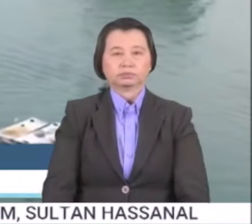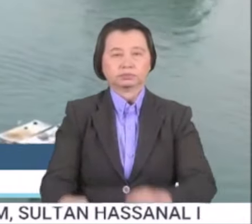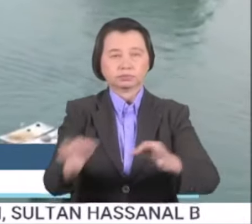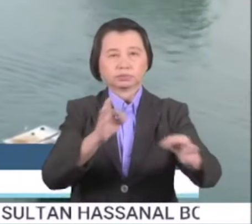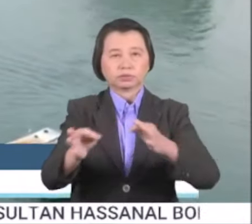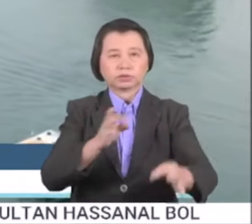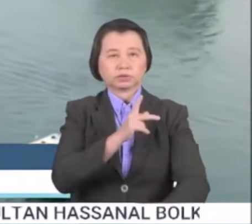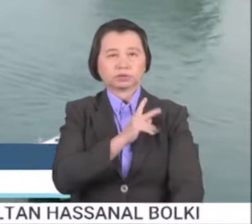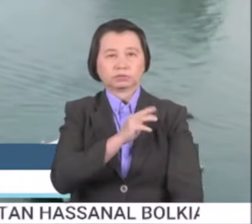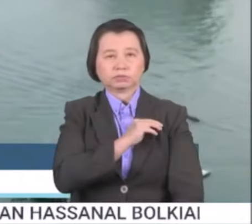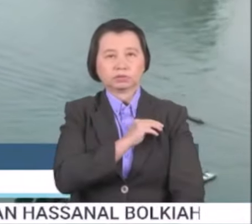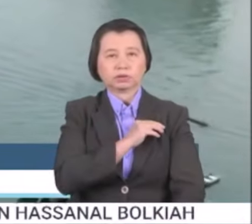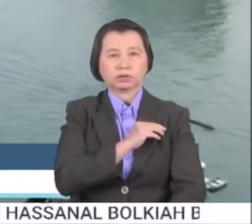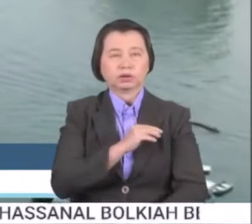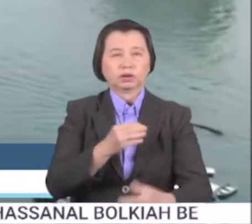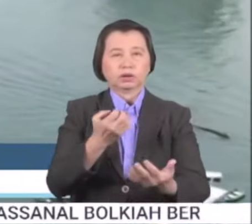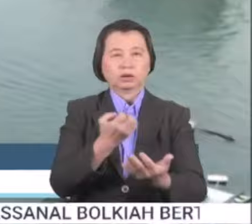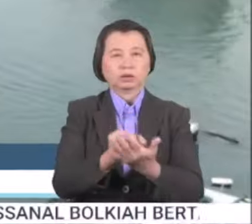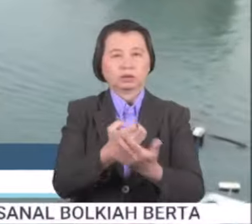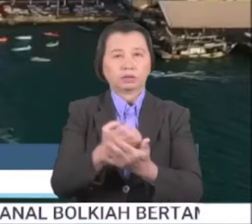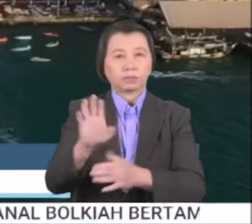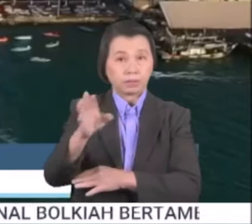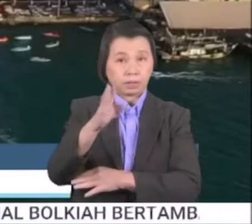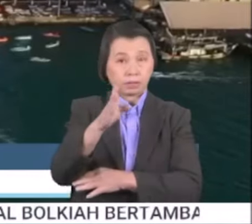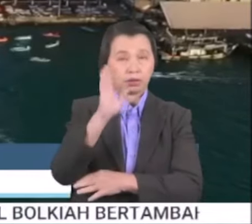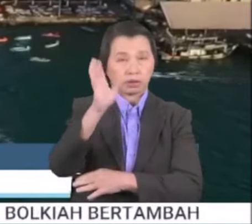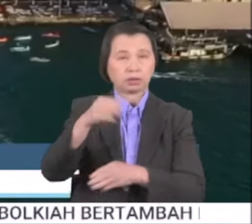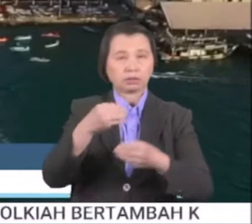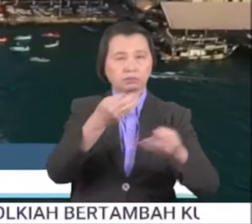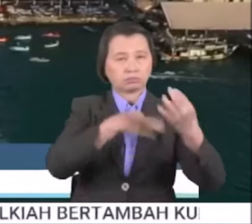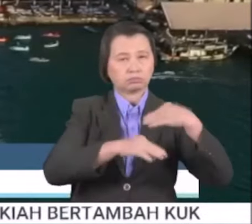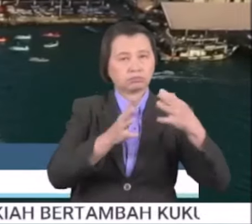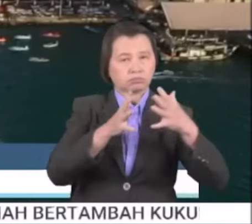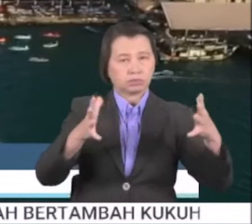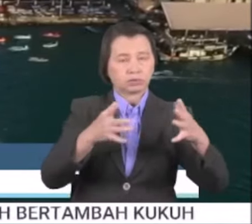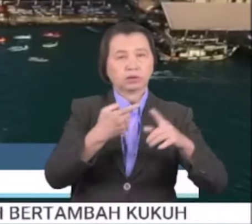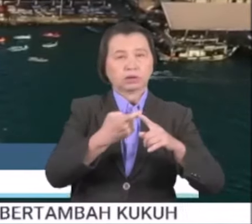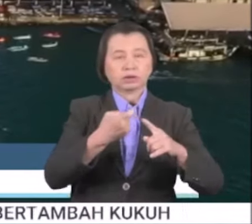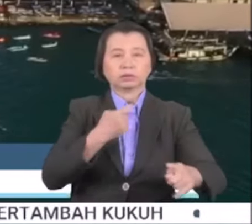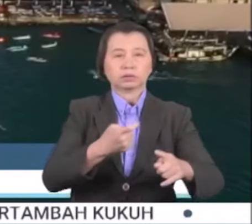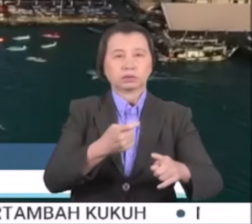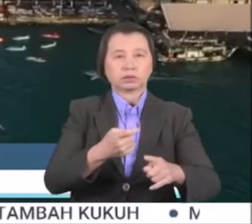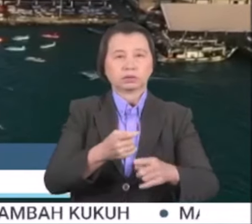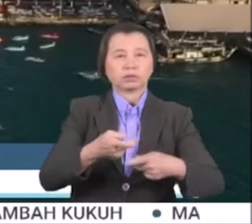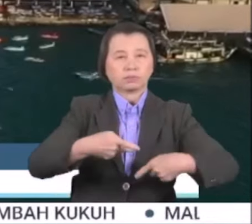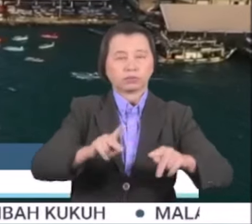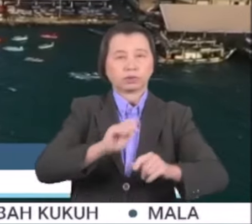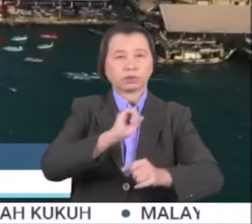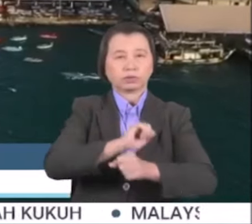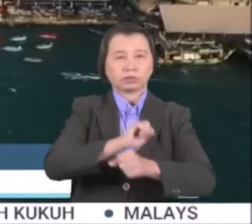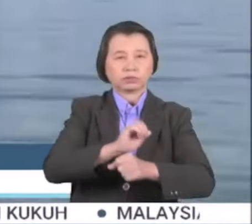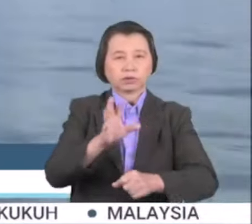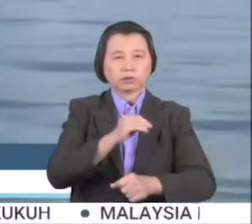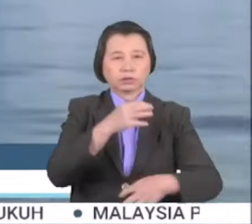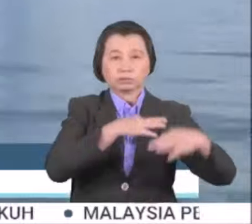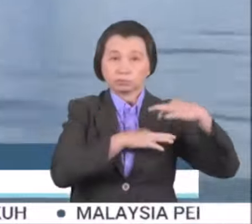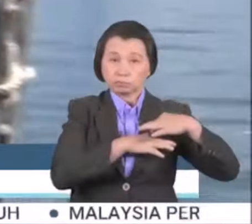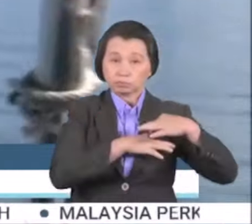Jelas beliau, potensi ekonomi biru bakal memberi manfaat besar terutama dari segi peluang pekerjaan dan